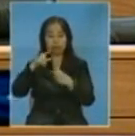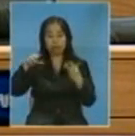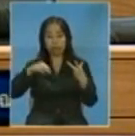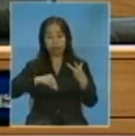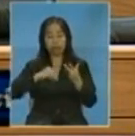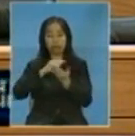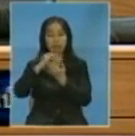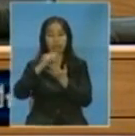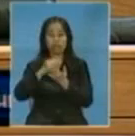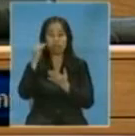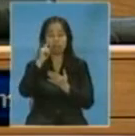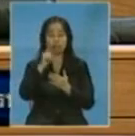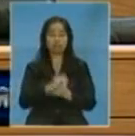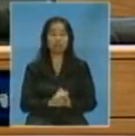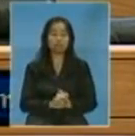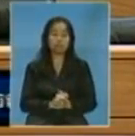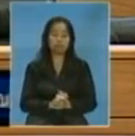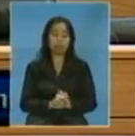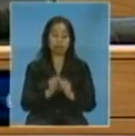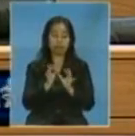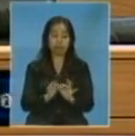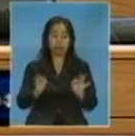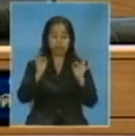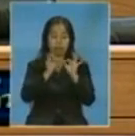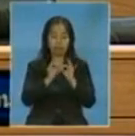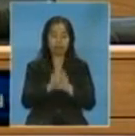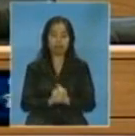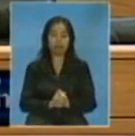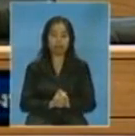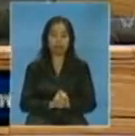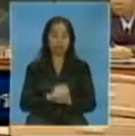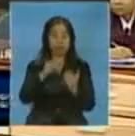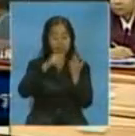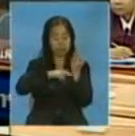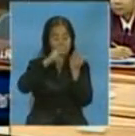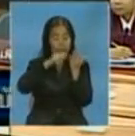อบครับที่สําคัญครับผมอ่านในรายการ